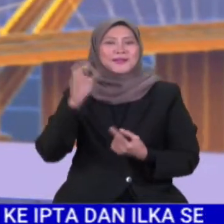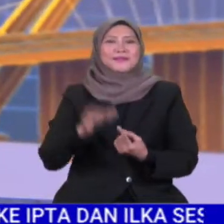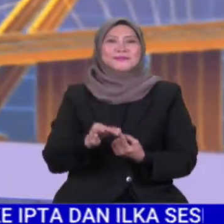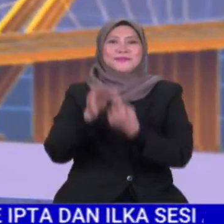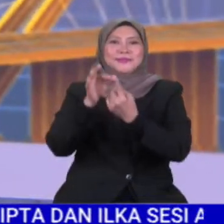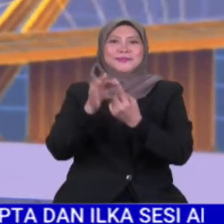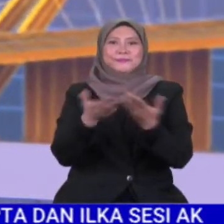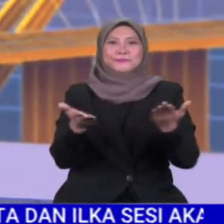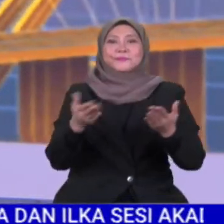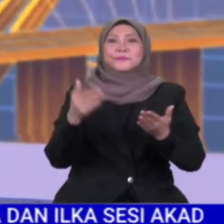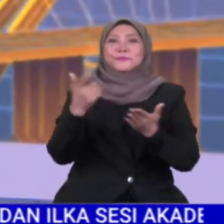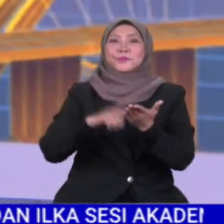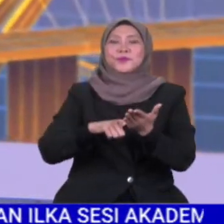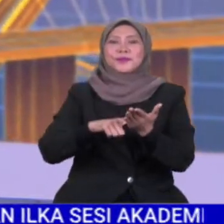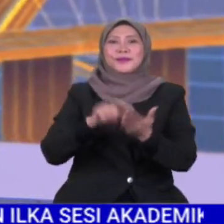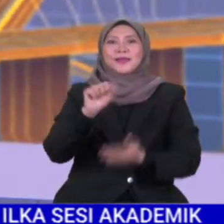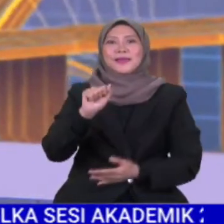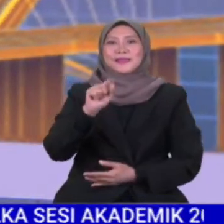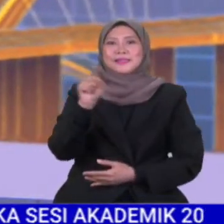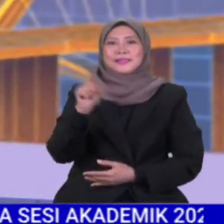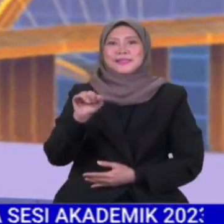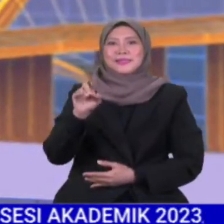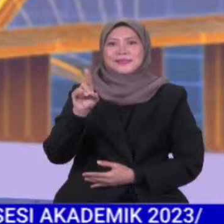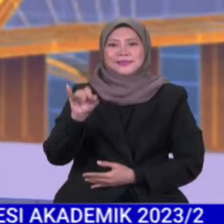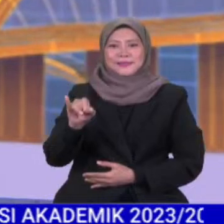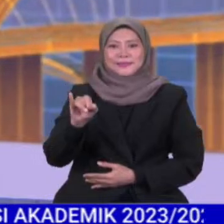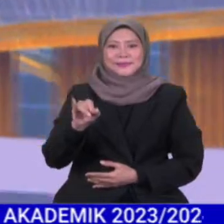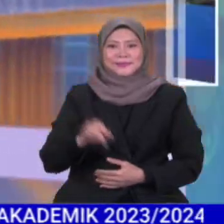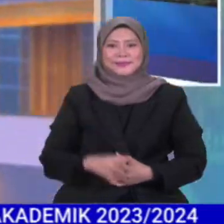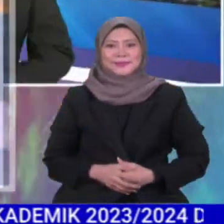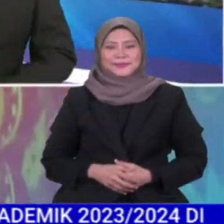penontonnya. Perincian lanjut bersama Muhammad Azidi Abdullah.